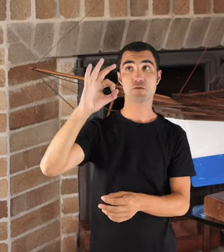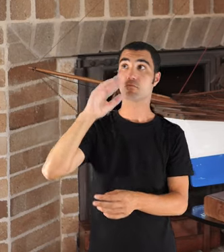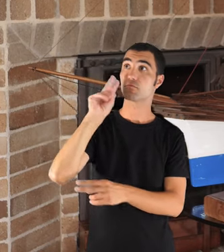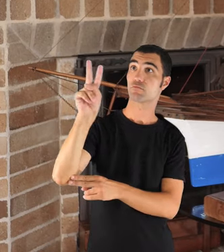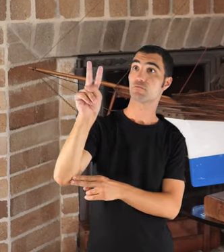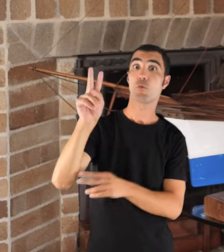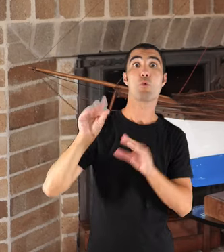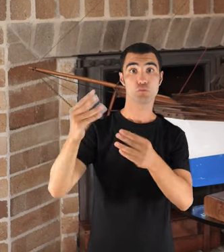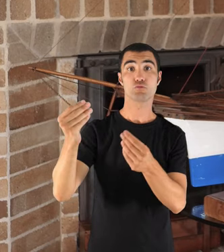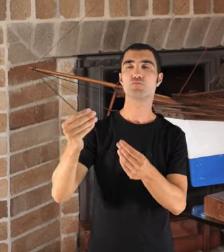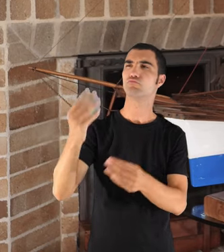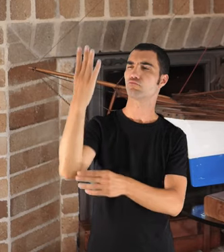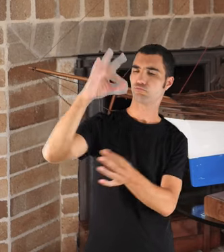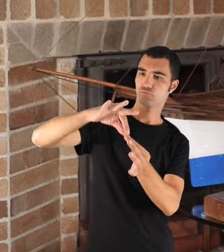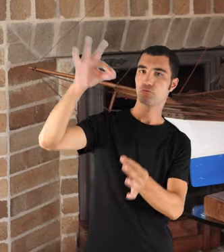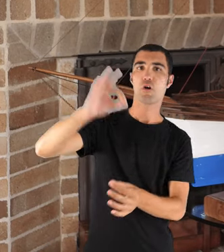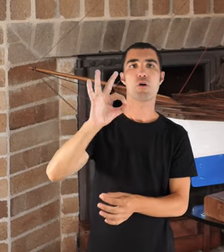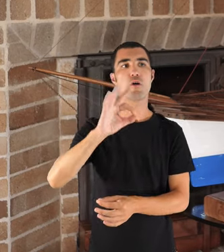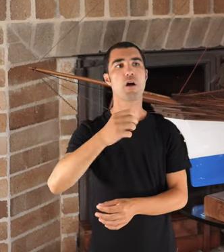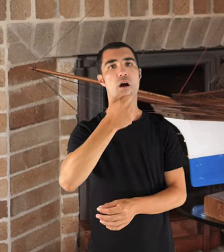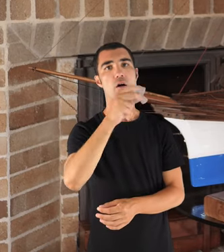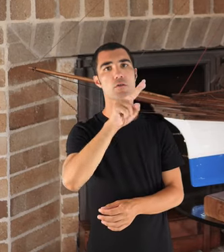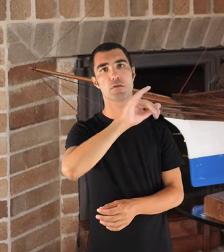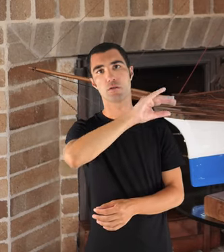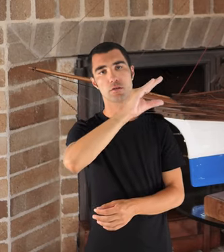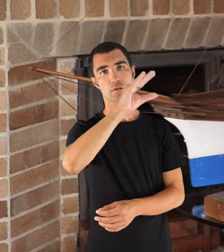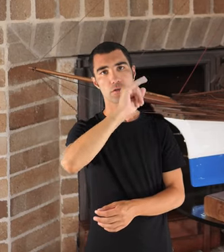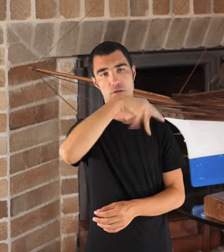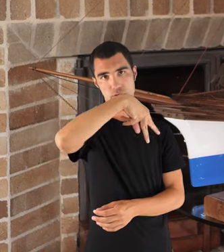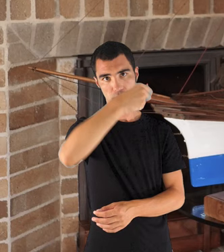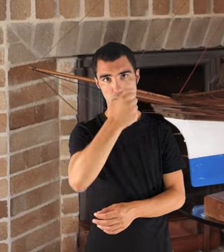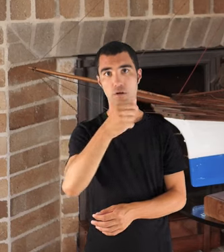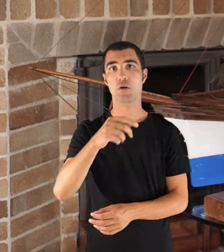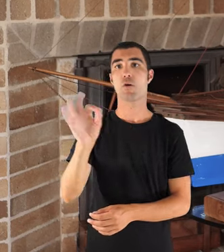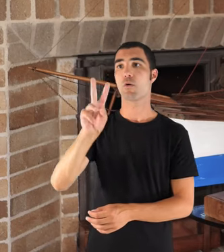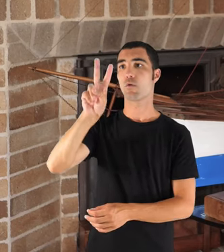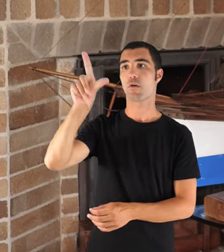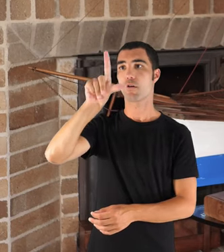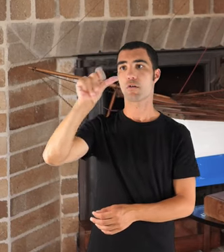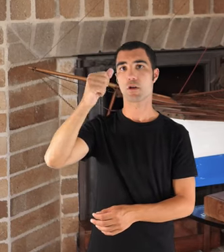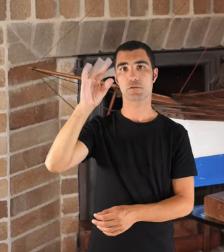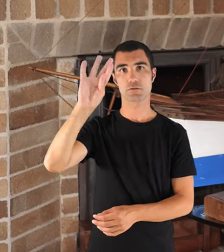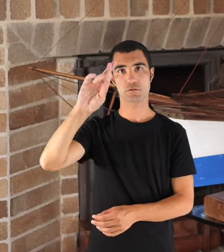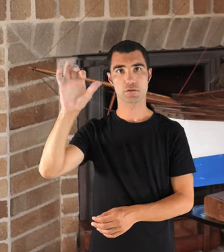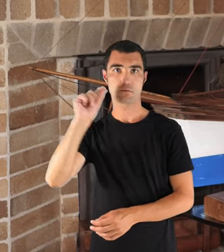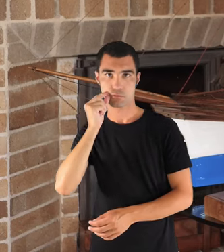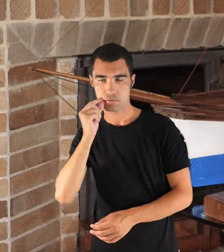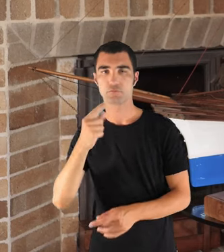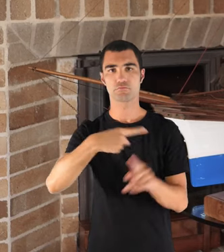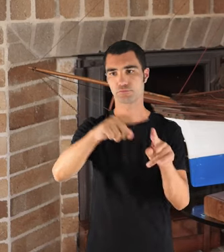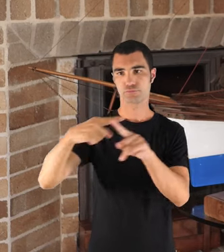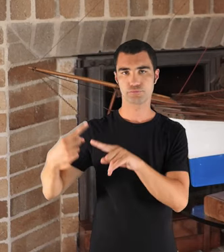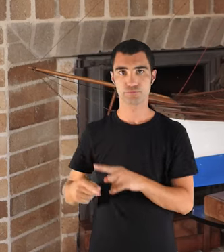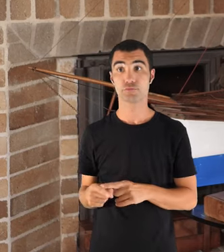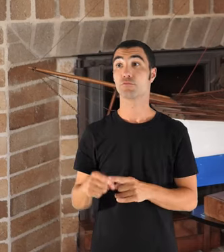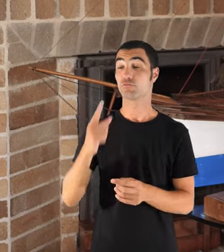molt, o d'usina o d'uastre, segons quines ocasions. I una